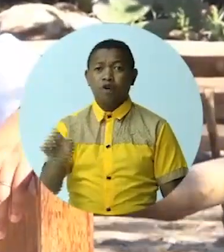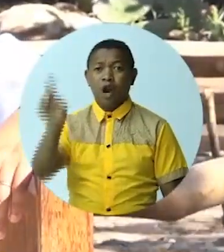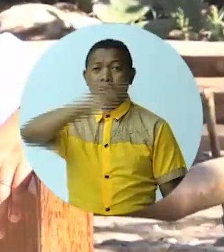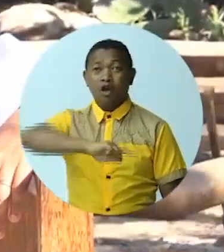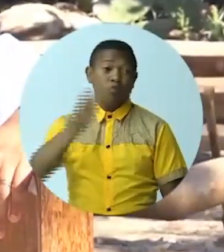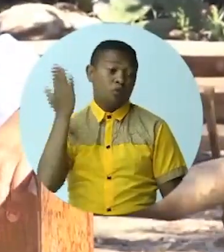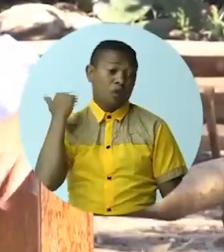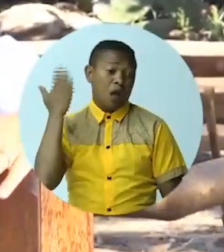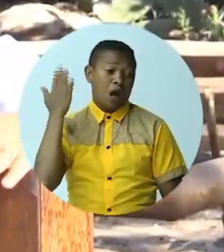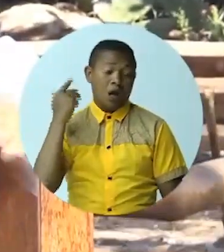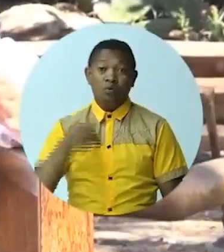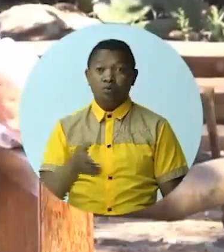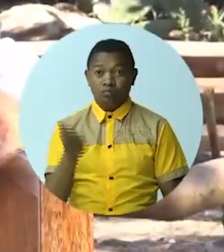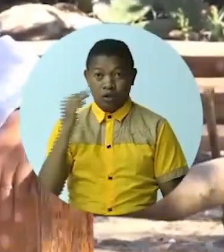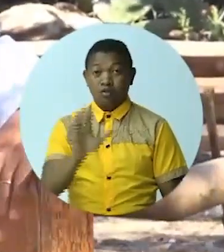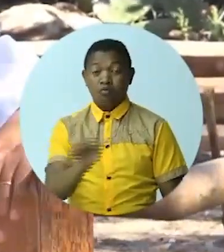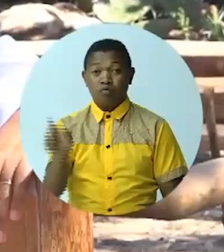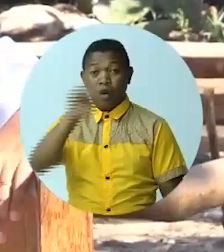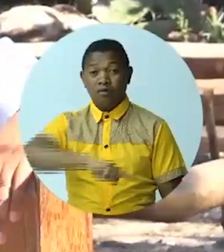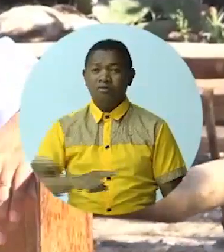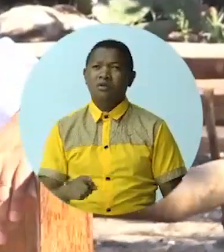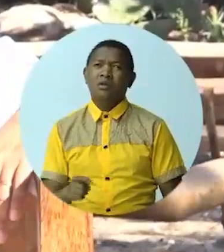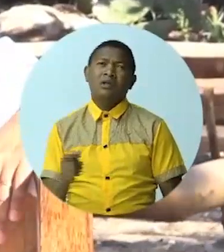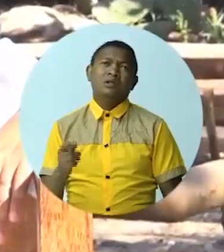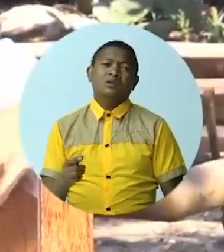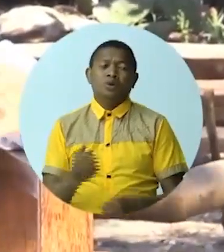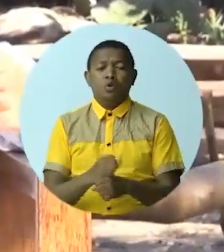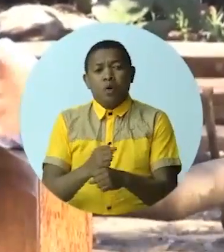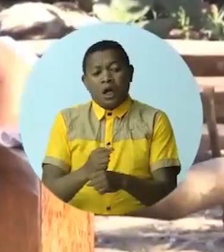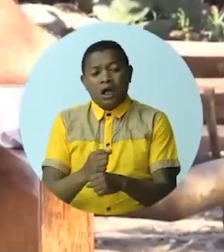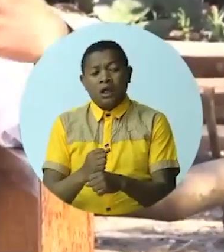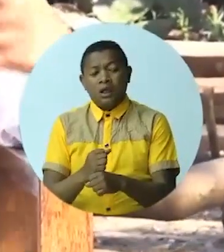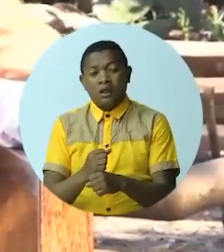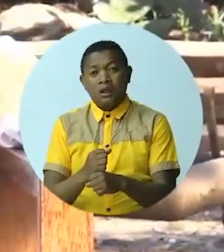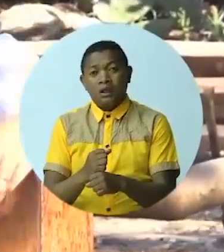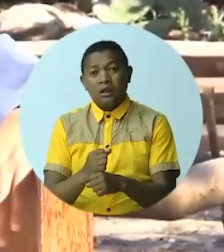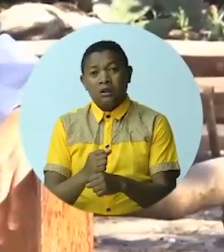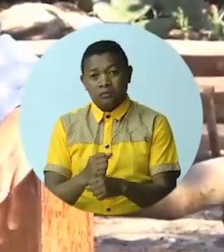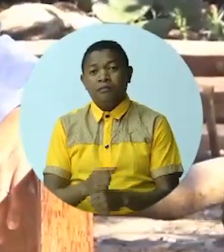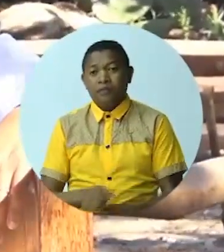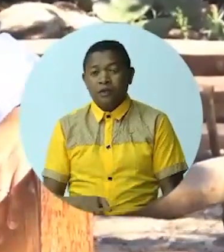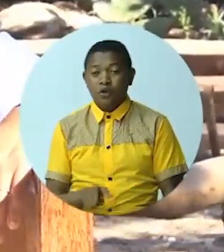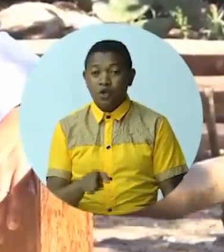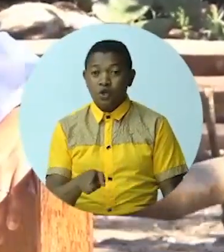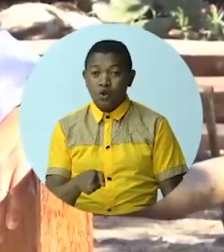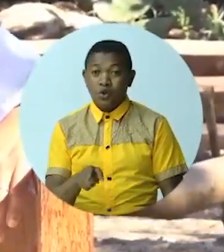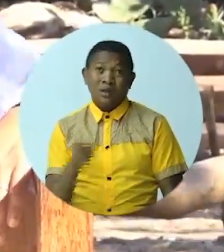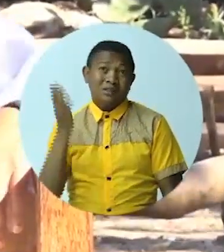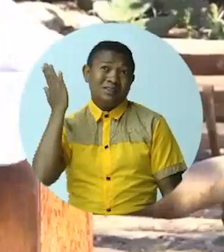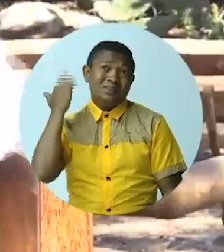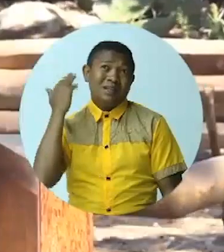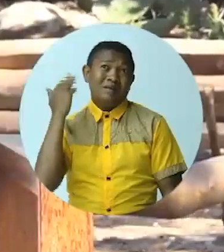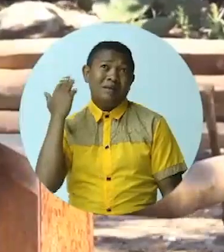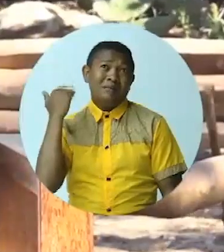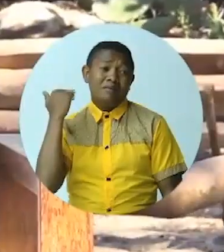dia raha 3 ambin'ny folo ny ny nitondra ny tsinikaretina tamin'ny faharoa amby